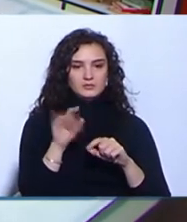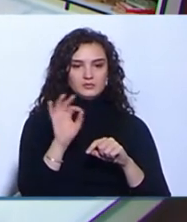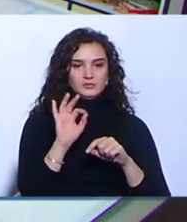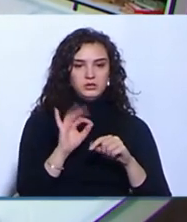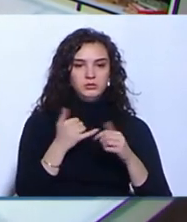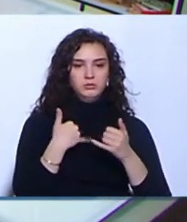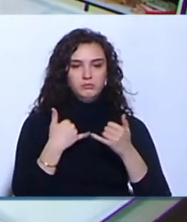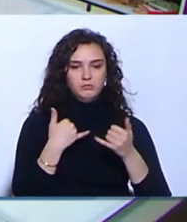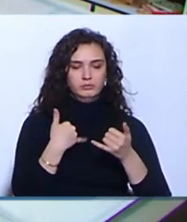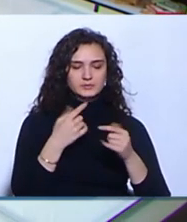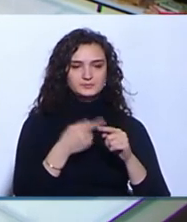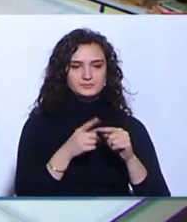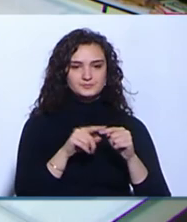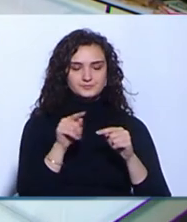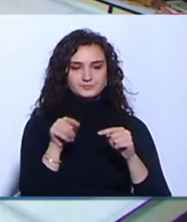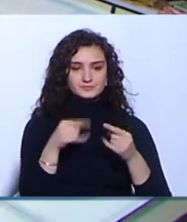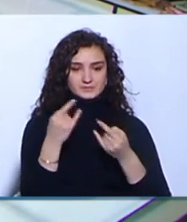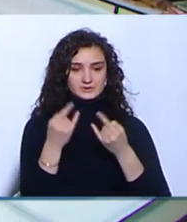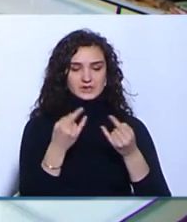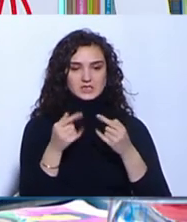ხშირი სტუმარია ჩვენი გადაცემის,